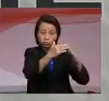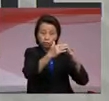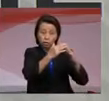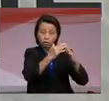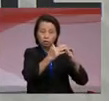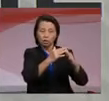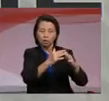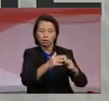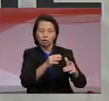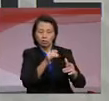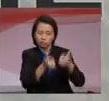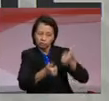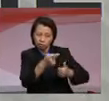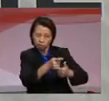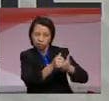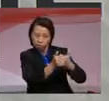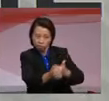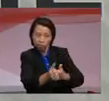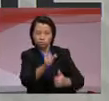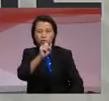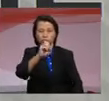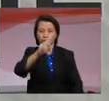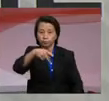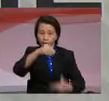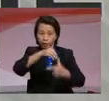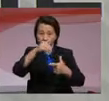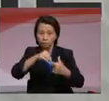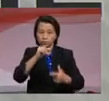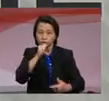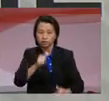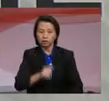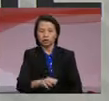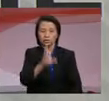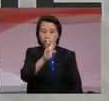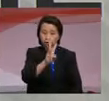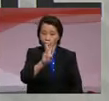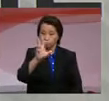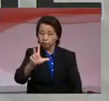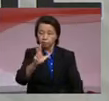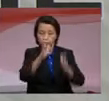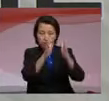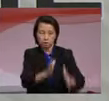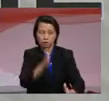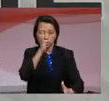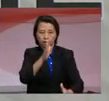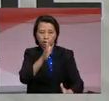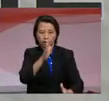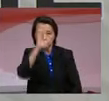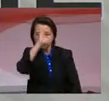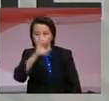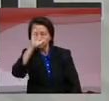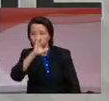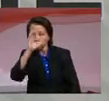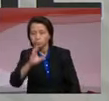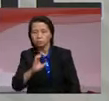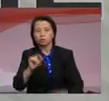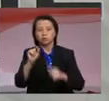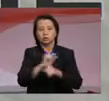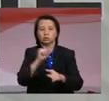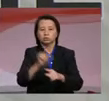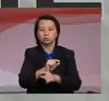mereka patuh pada SOP ke tidak. Dan pada 63 individu ni kita akan mengesan mereka, iaitu